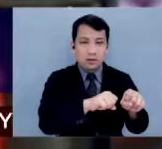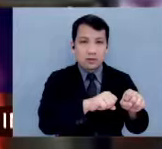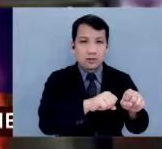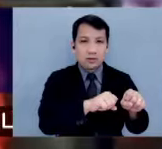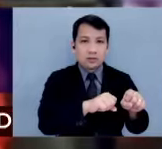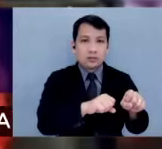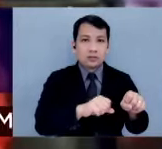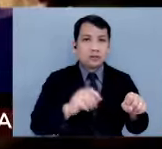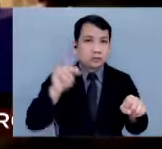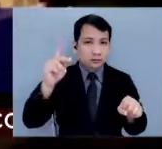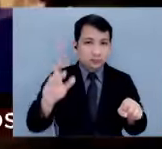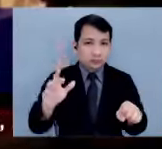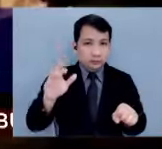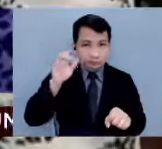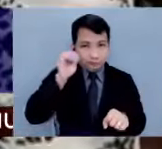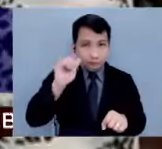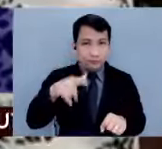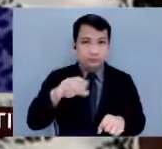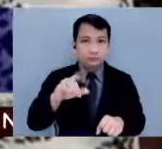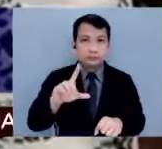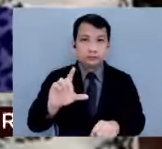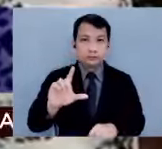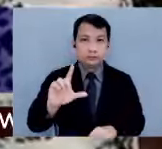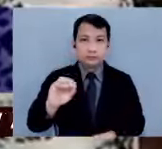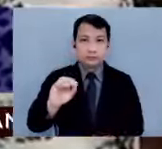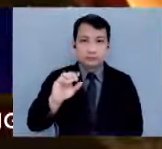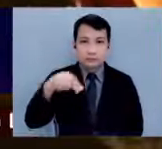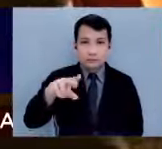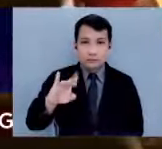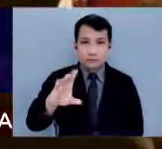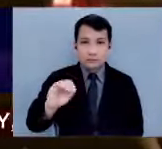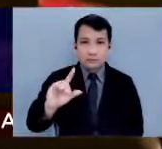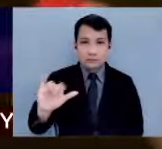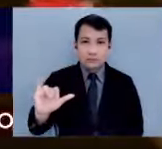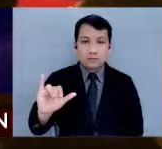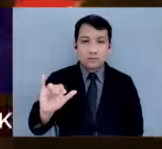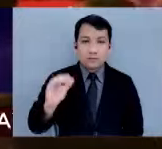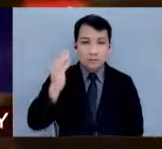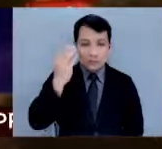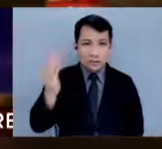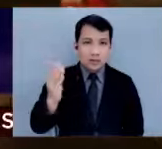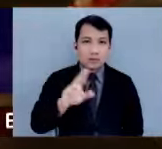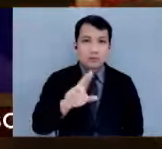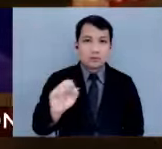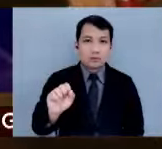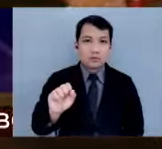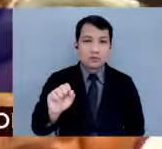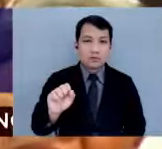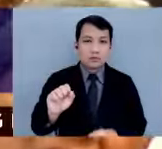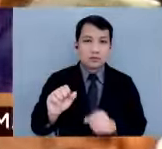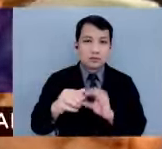Pastor Apollo Quibuloy. Kasunod ito ng hiling ng United States Attorney Criminal Division na